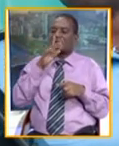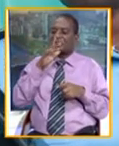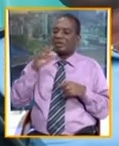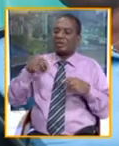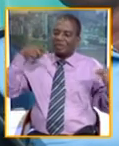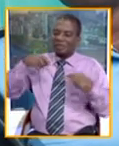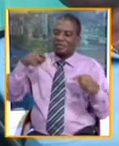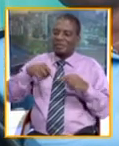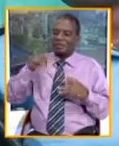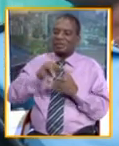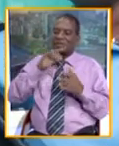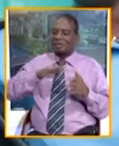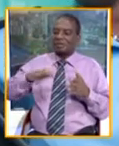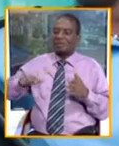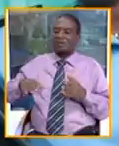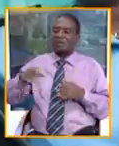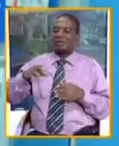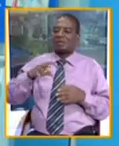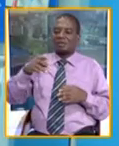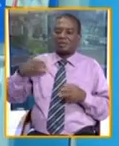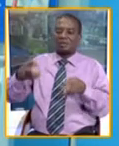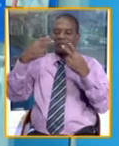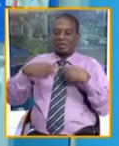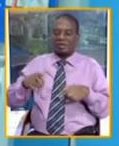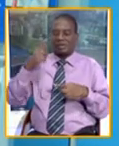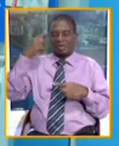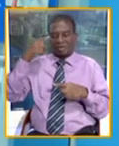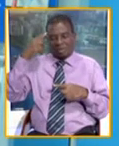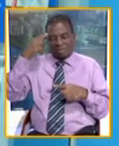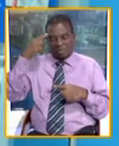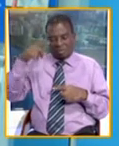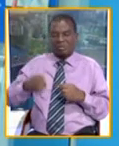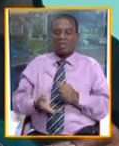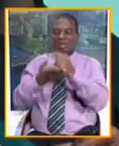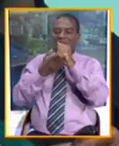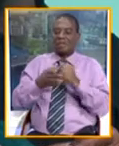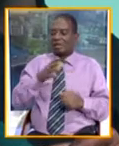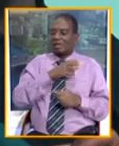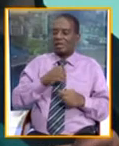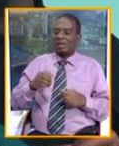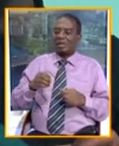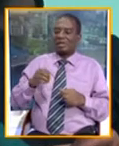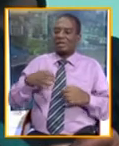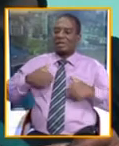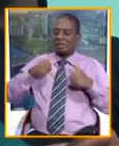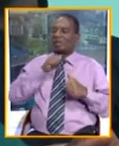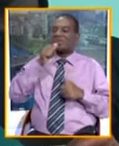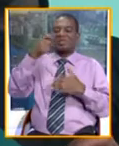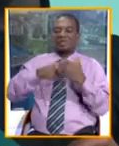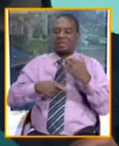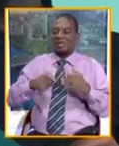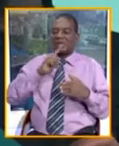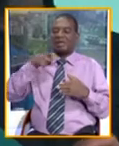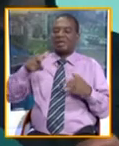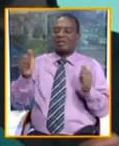quand une maman se bat, c'est à nous les enfants de venir à son secours, de l'aider, de l'épauler. C'est quelque chose de précieux. La santé, ça n'a pas de prix. Donc être là